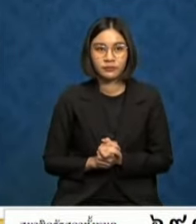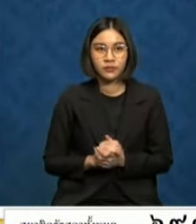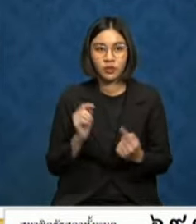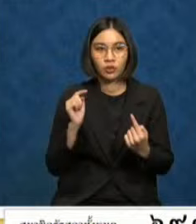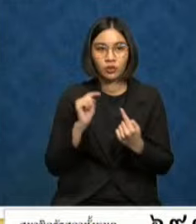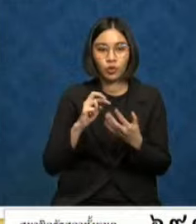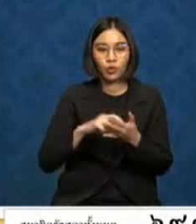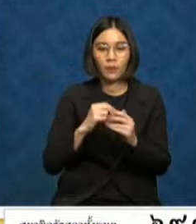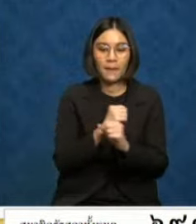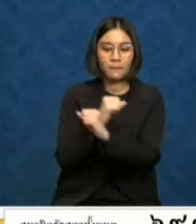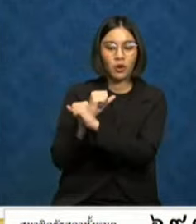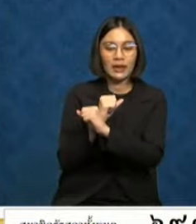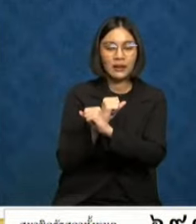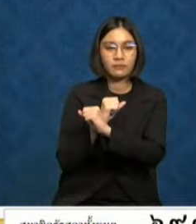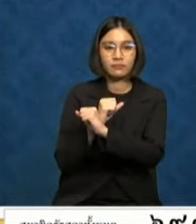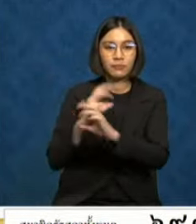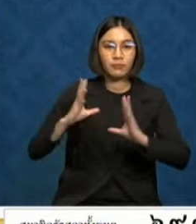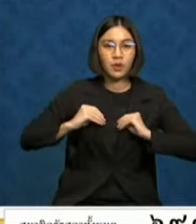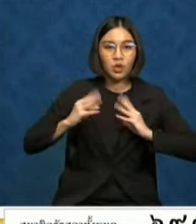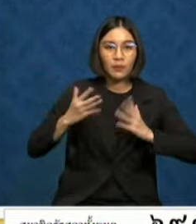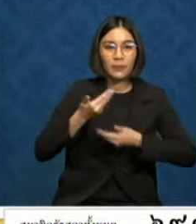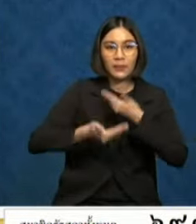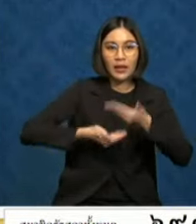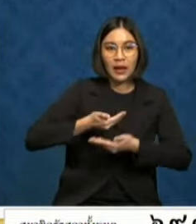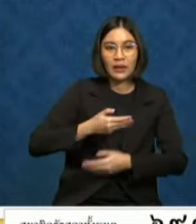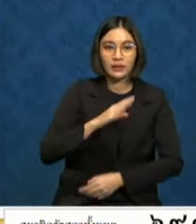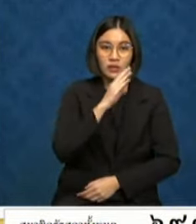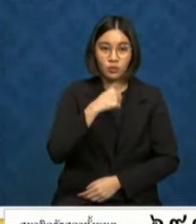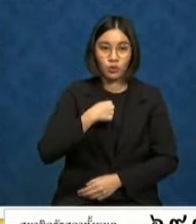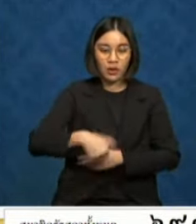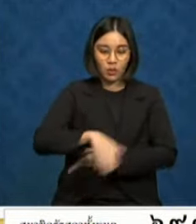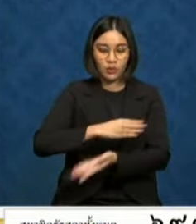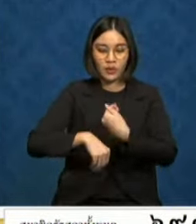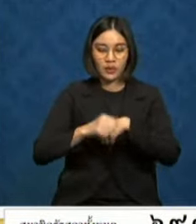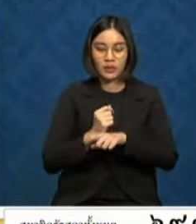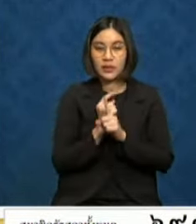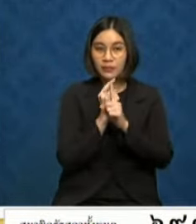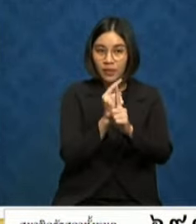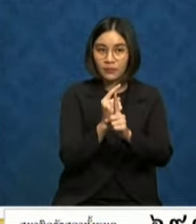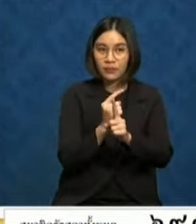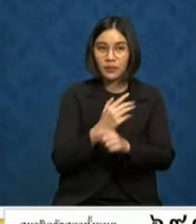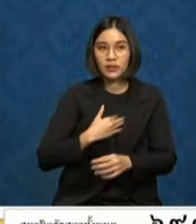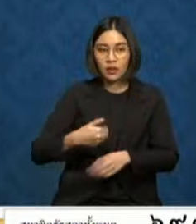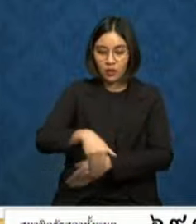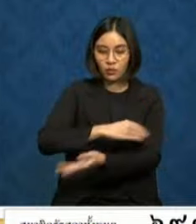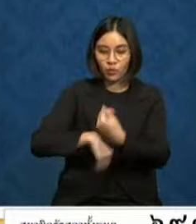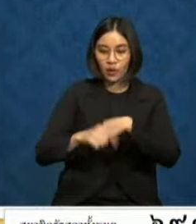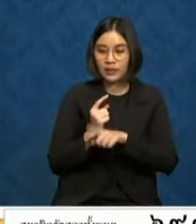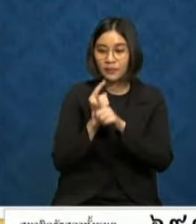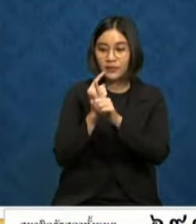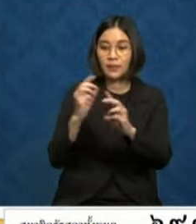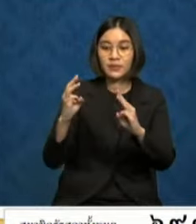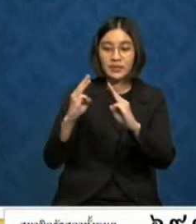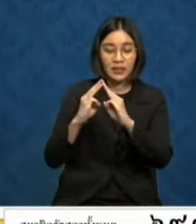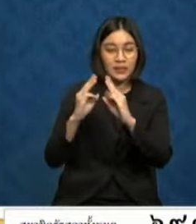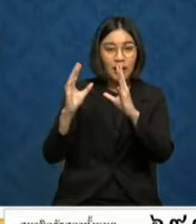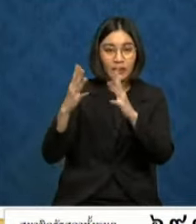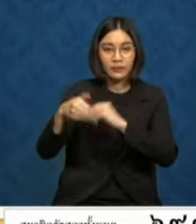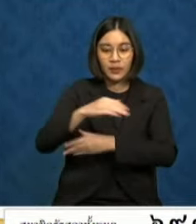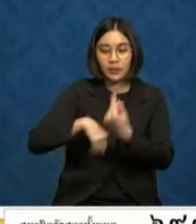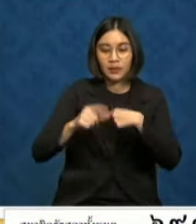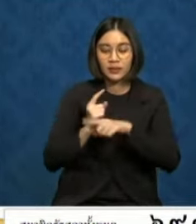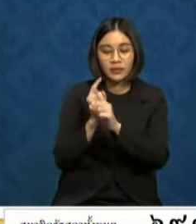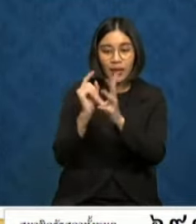การกีดกันทางด้านการค้าเมื่อเราไม่ปฏิบัติตามไม่สามารถปฏิบัติตามพันธะกรณีที่เรามีอยู่